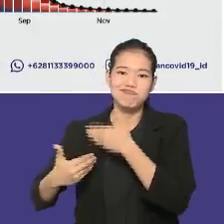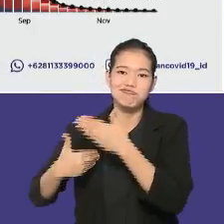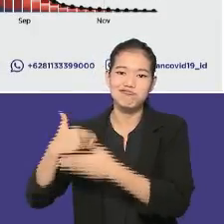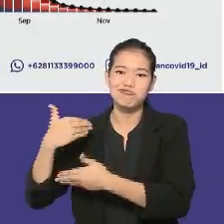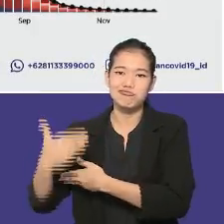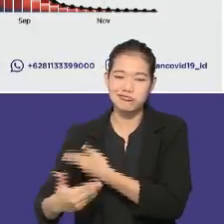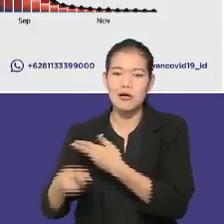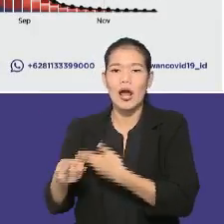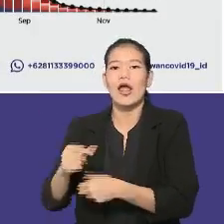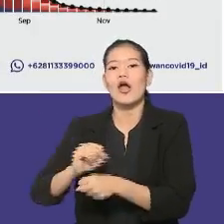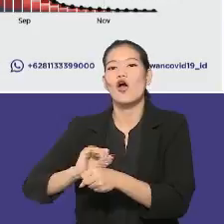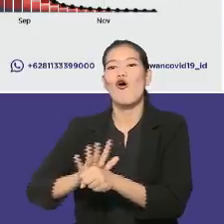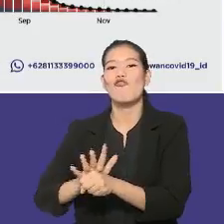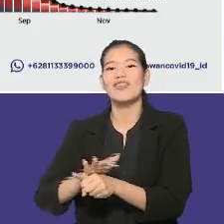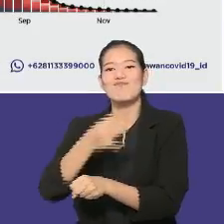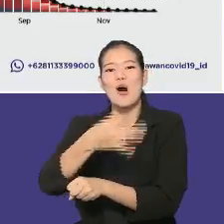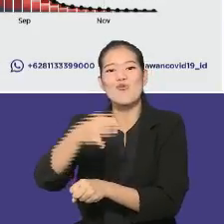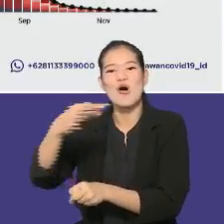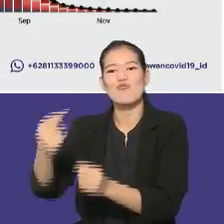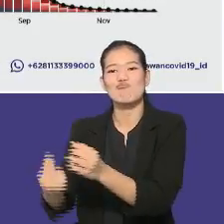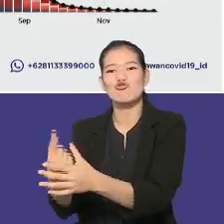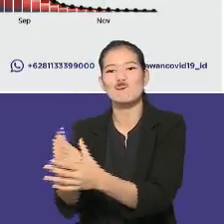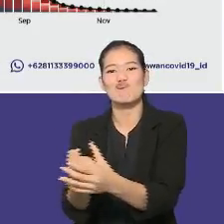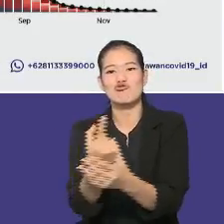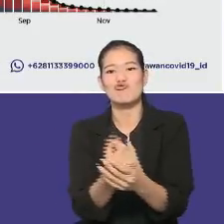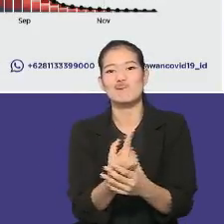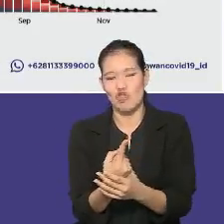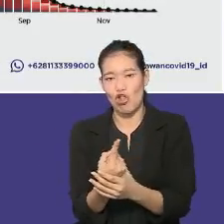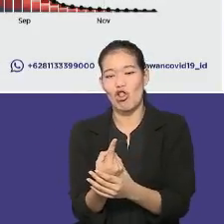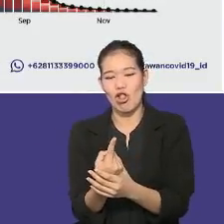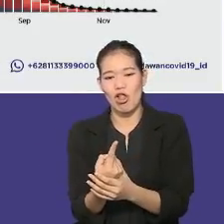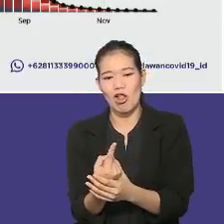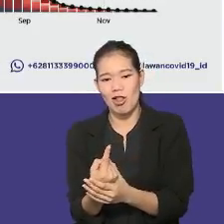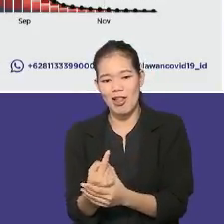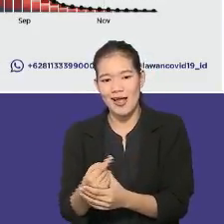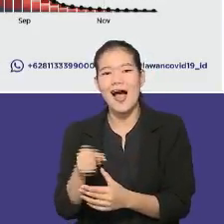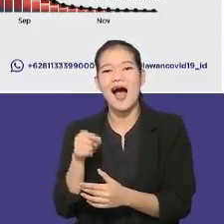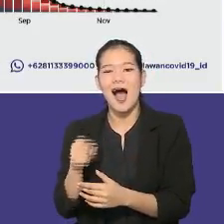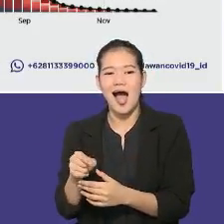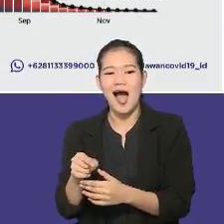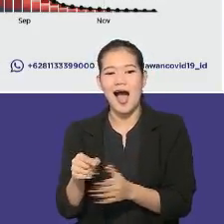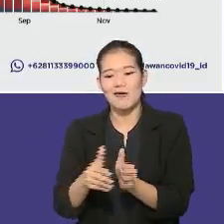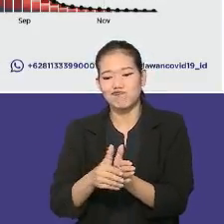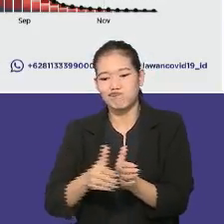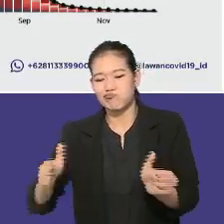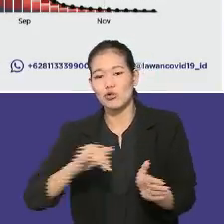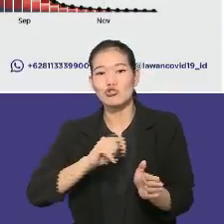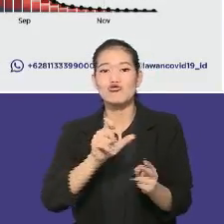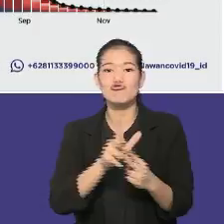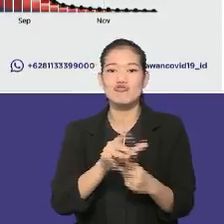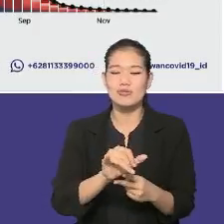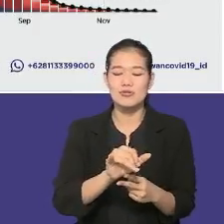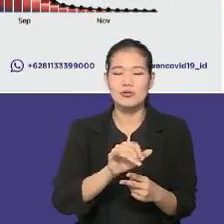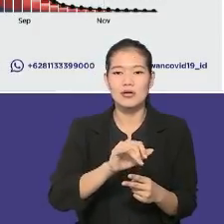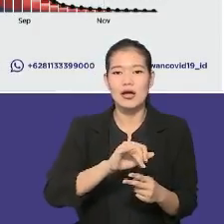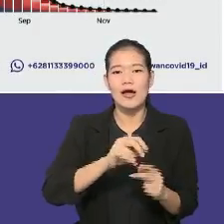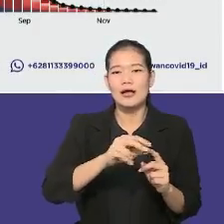bertambahnya varian baru mutasi COVID-19, yaitu varian Gamma, maka sepanjang bulan Januari dan